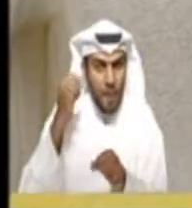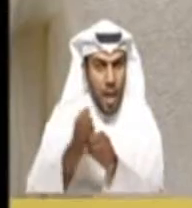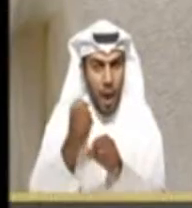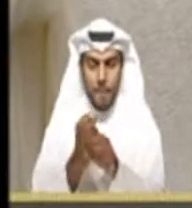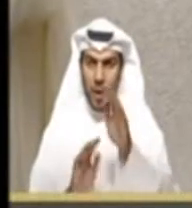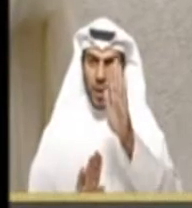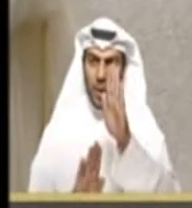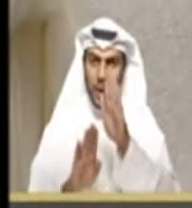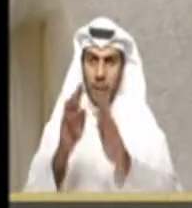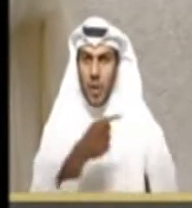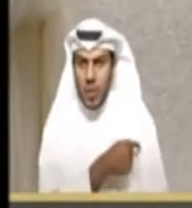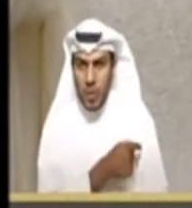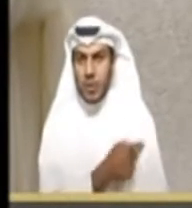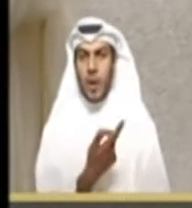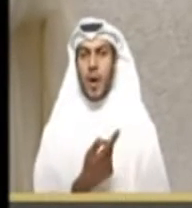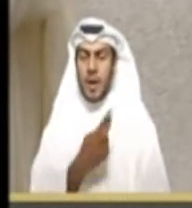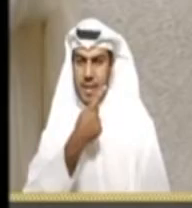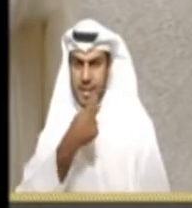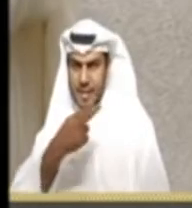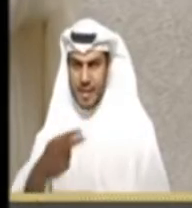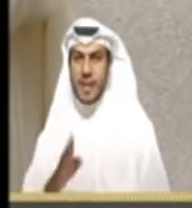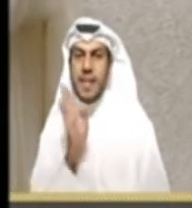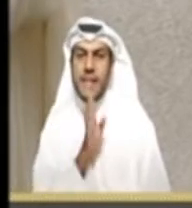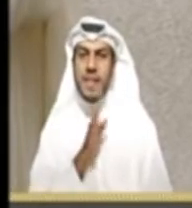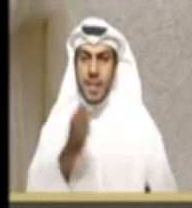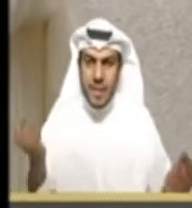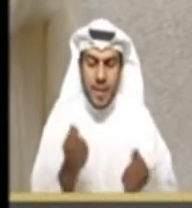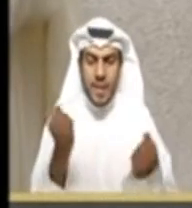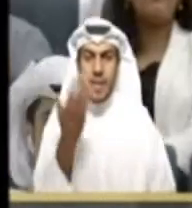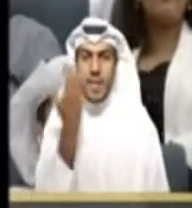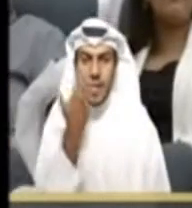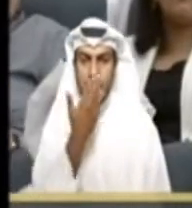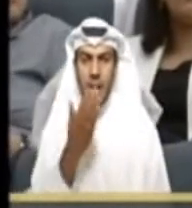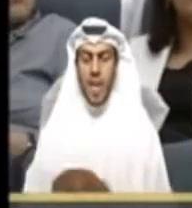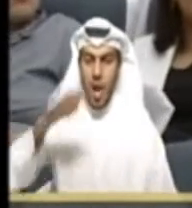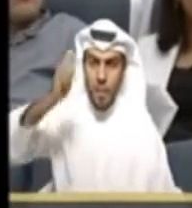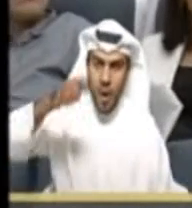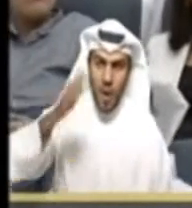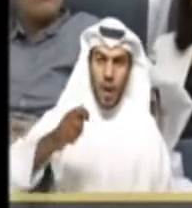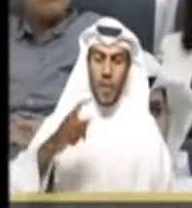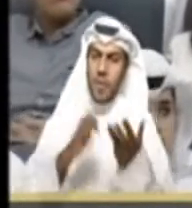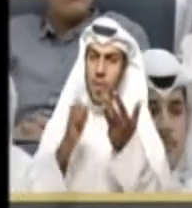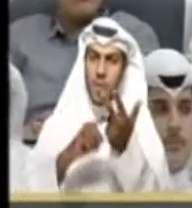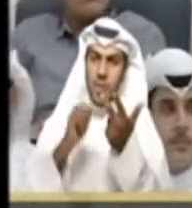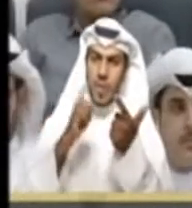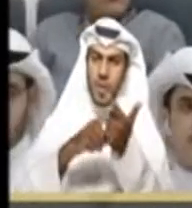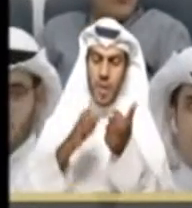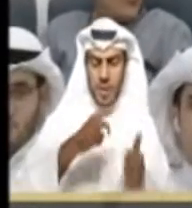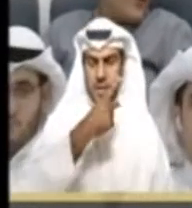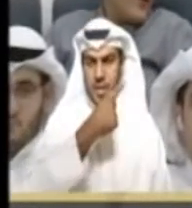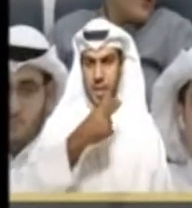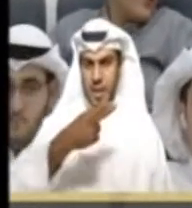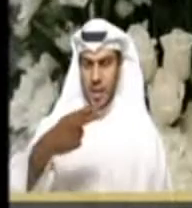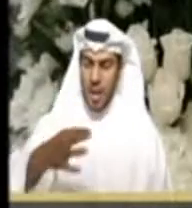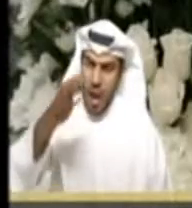والارتقاء بالخدمات الصحية ورفع جودة التعليم ودعم مرفق القضاء وغير ذلك من الاستحقاقات